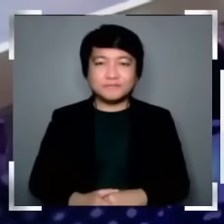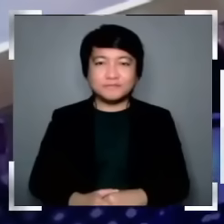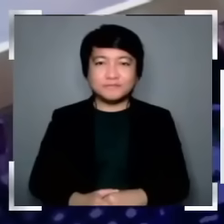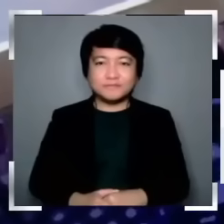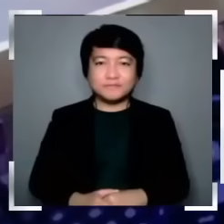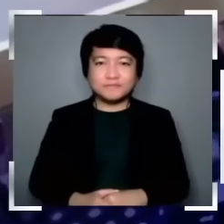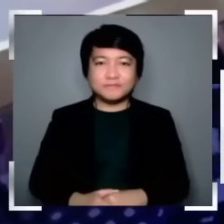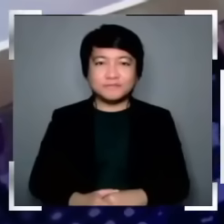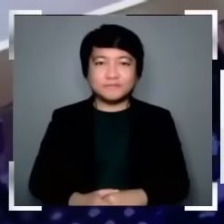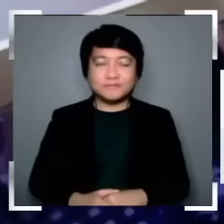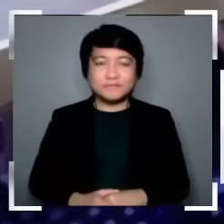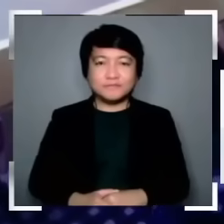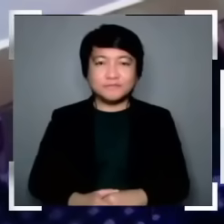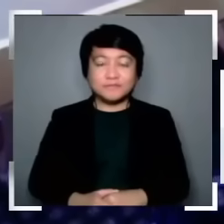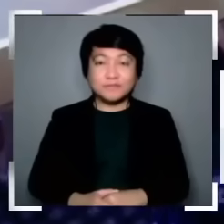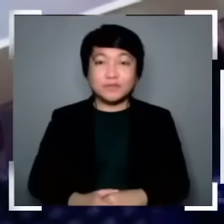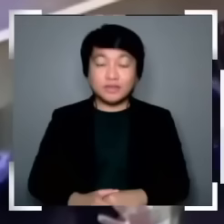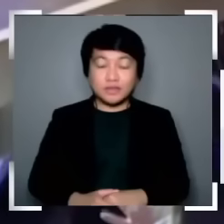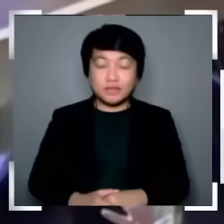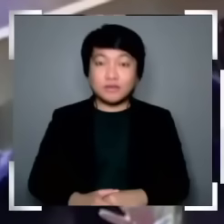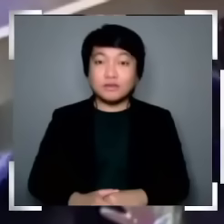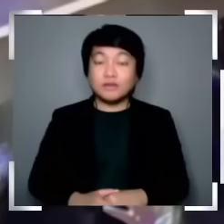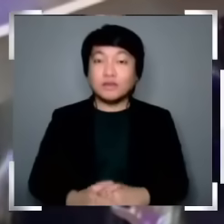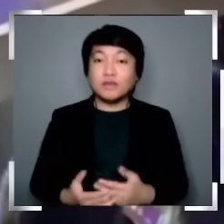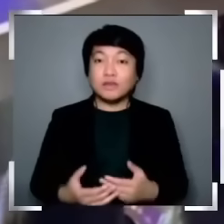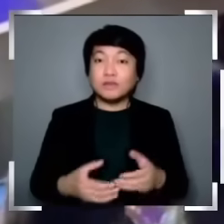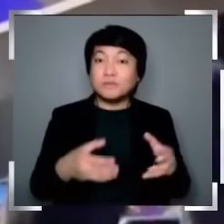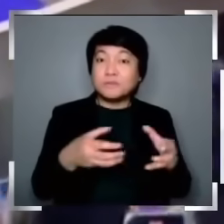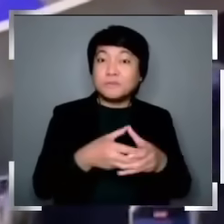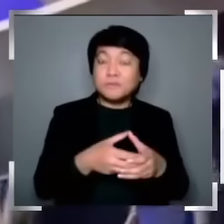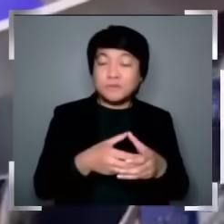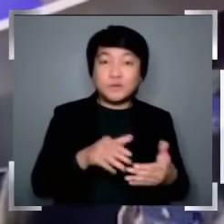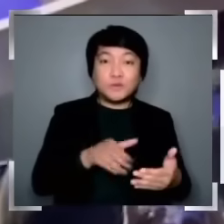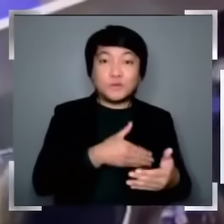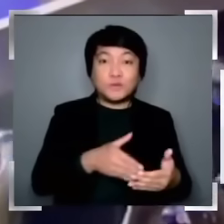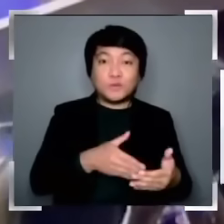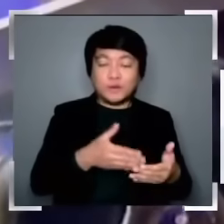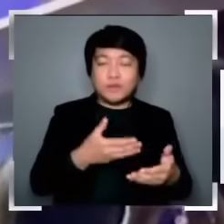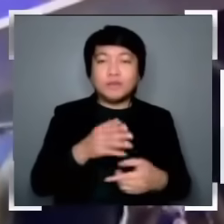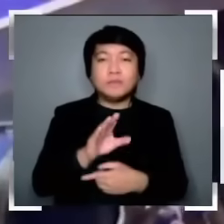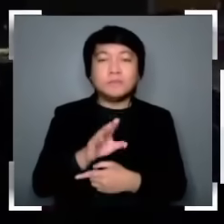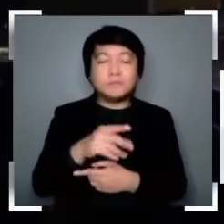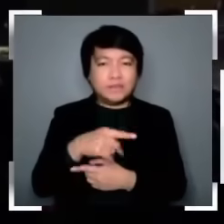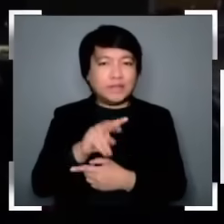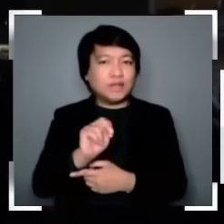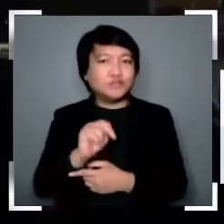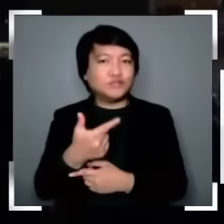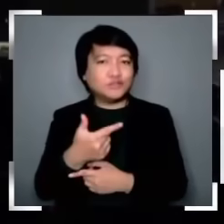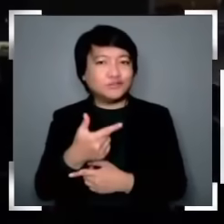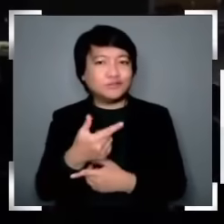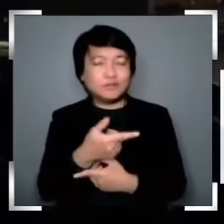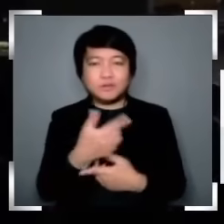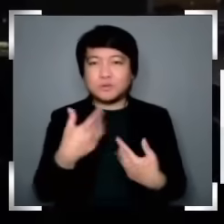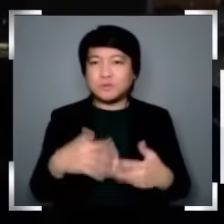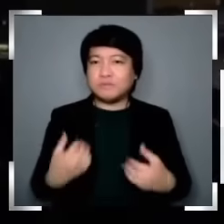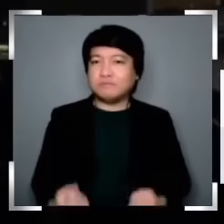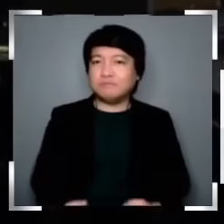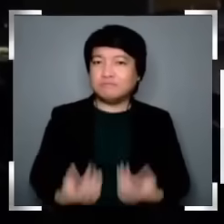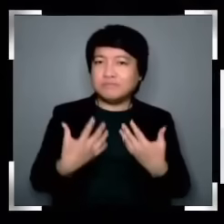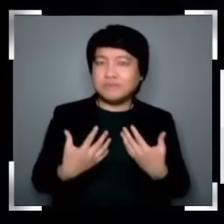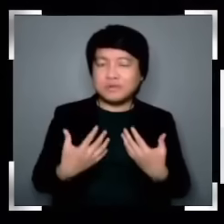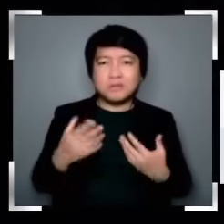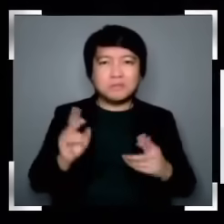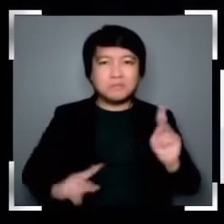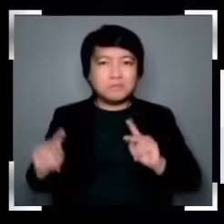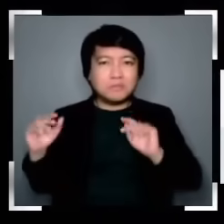Grateful naman ang parokya ni Edgar sa fans dahil sa kanilang overwhelming support. Ang GMA Pinoy TV